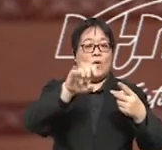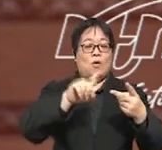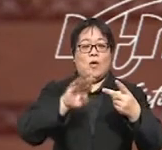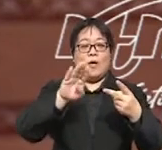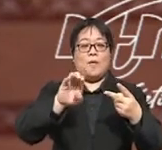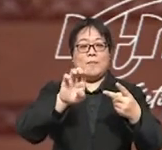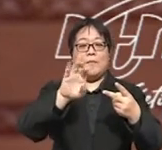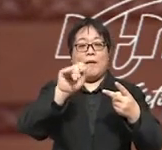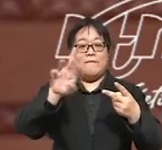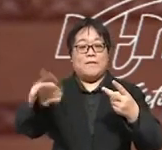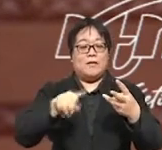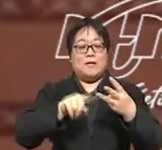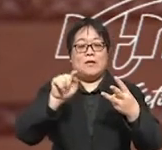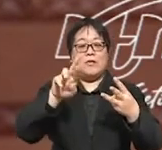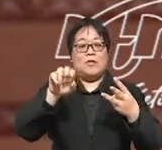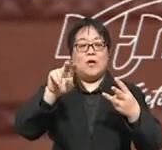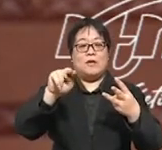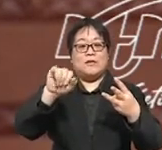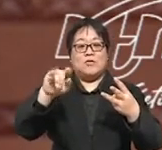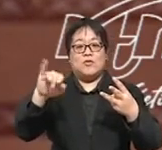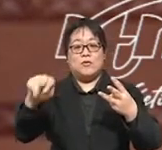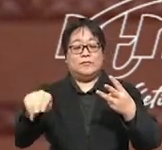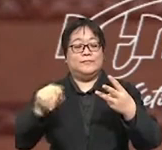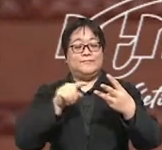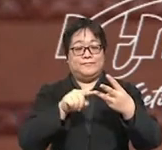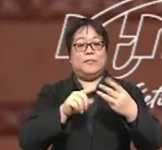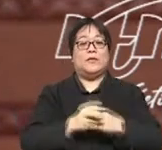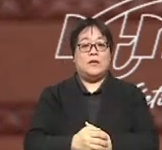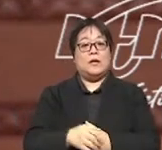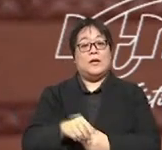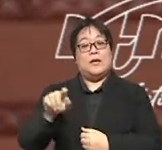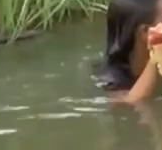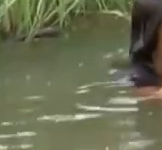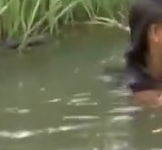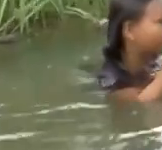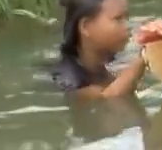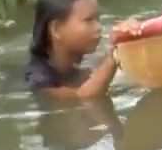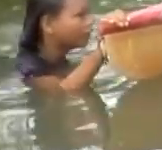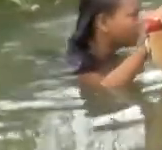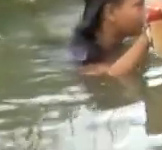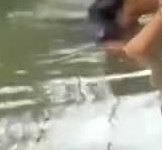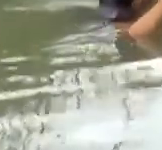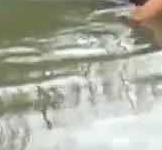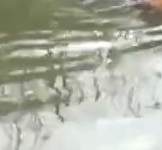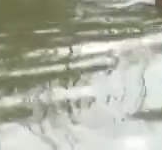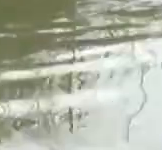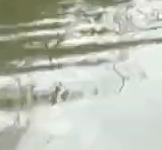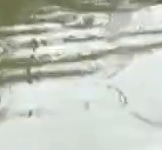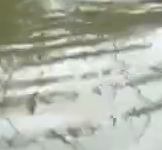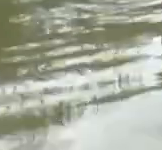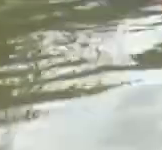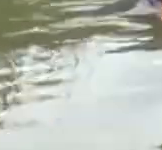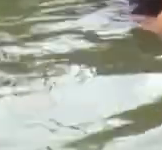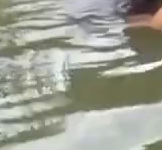Transition zone untuk Tasik chini ianya melibatkan wetlands yaitu tasnya itu sendiri videri face atau